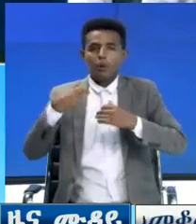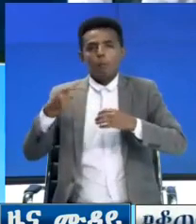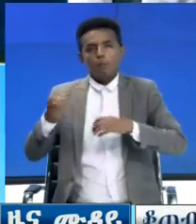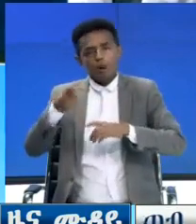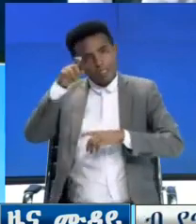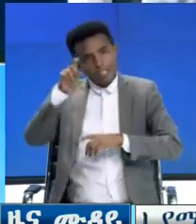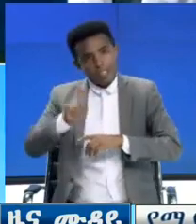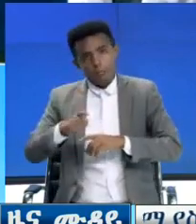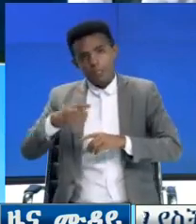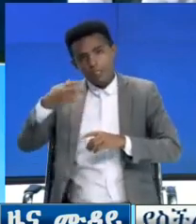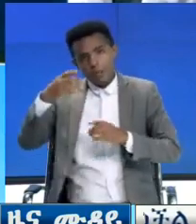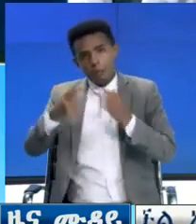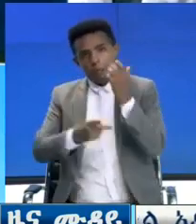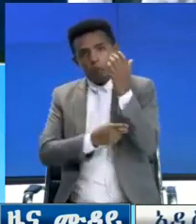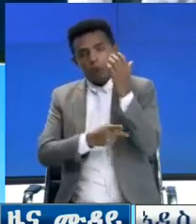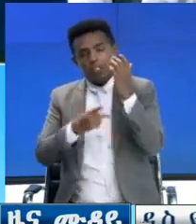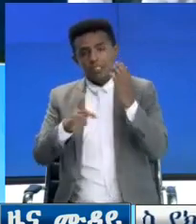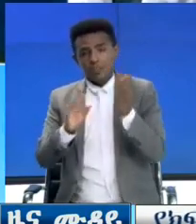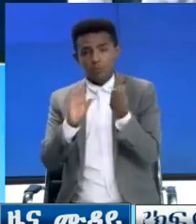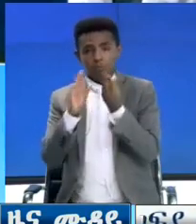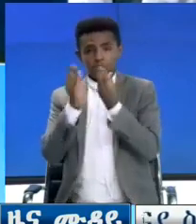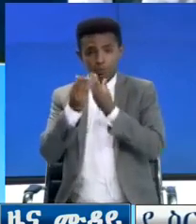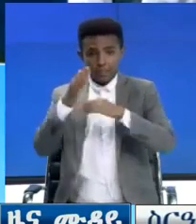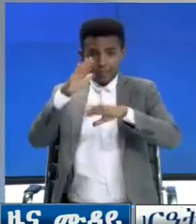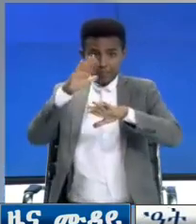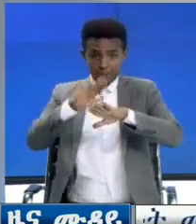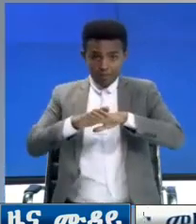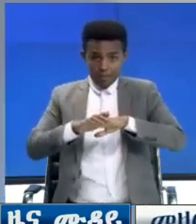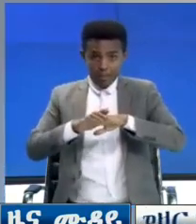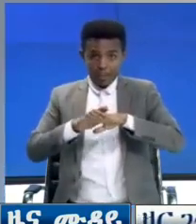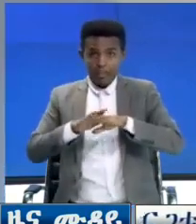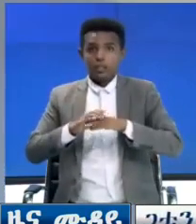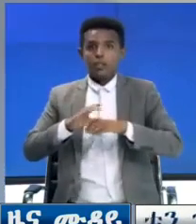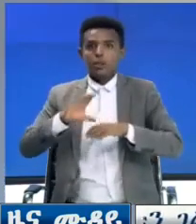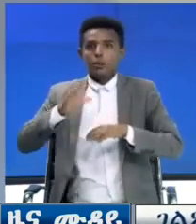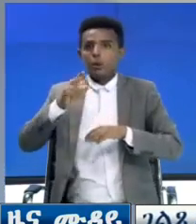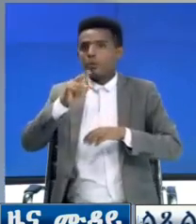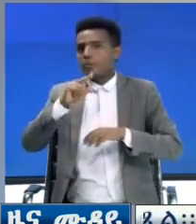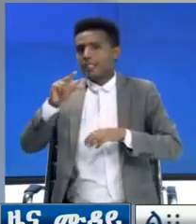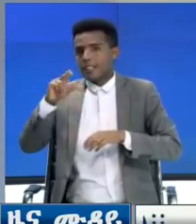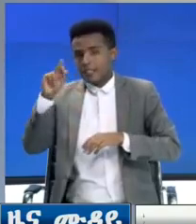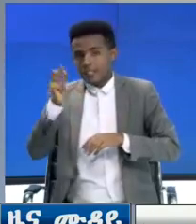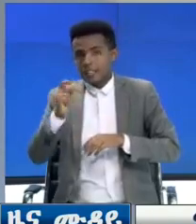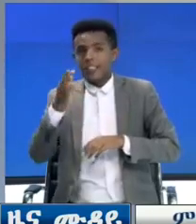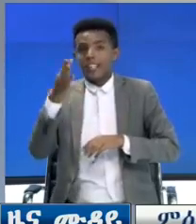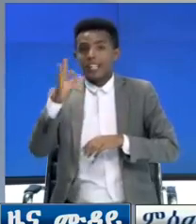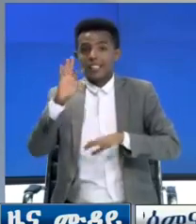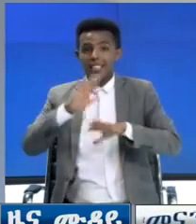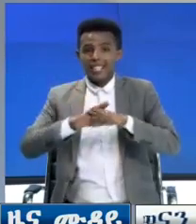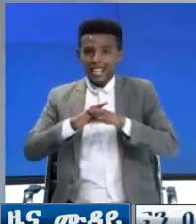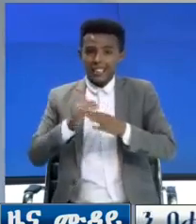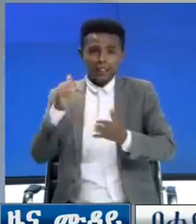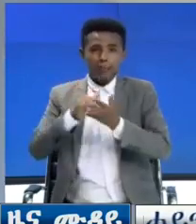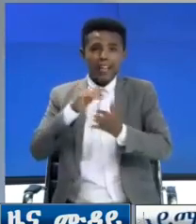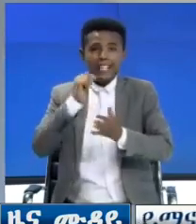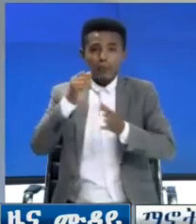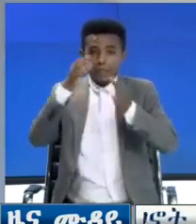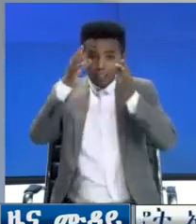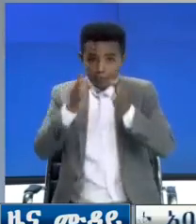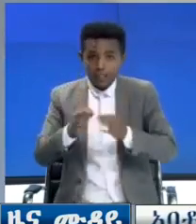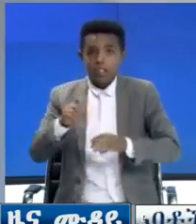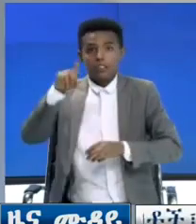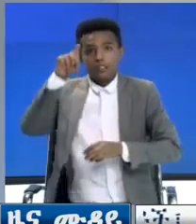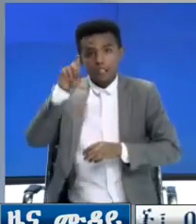ካለበት ፖለቲካል ሶሊዳሪቲያችንን ኮቪድ-19 ላይ የማዳግም እርምጃ ልንወስድ ይገባል